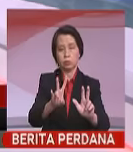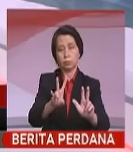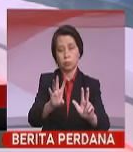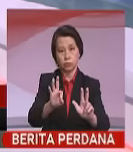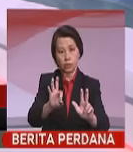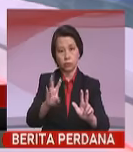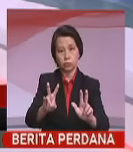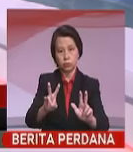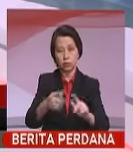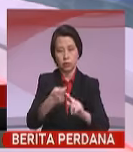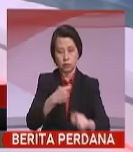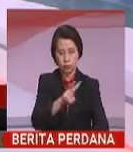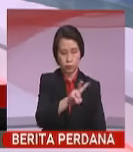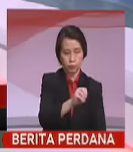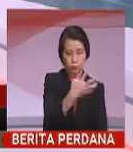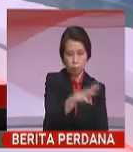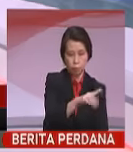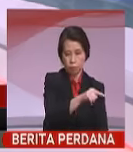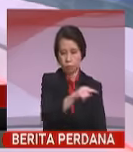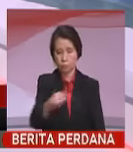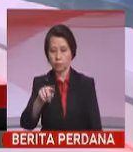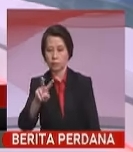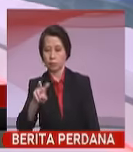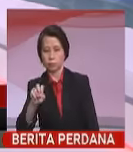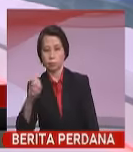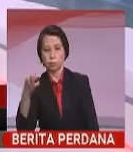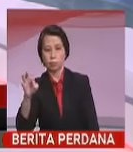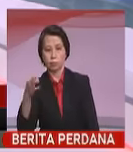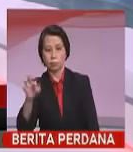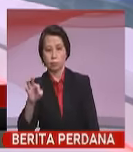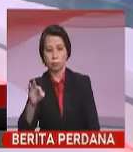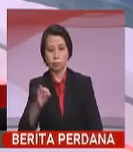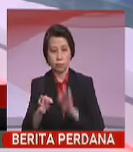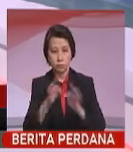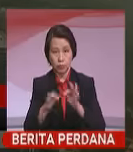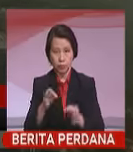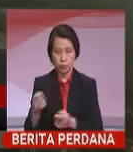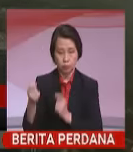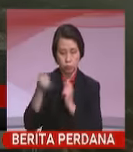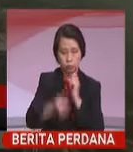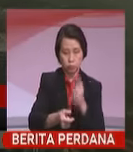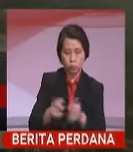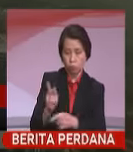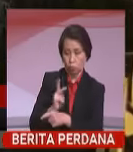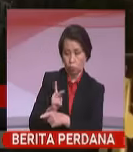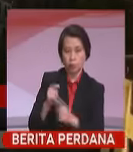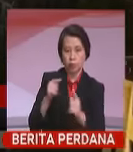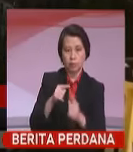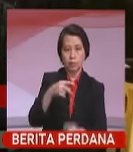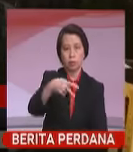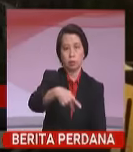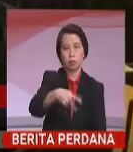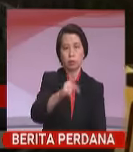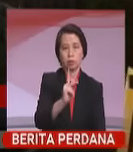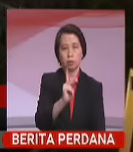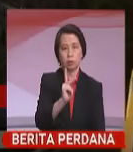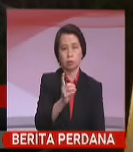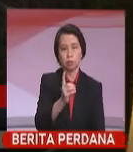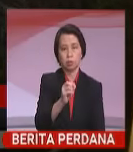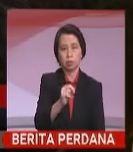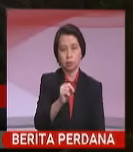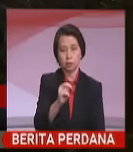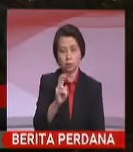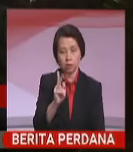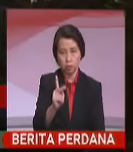3.97% dari 2014 hingga 2019. Jelasnya sumbangan sektor koperasi kepada keluaran dalam negara kasar